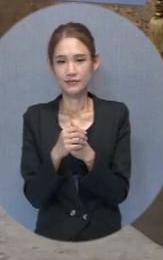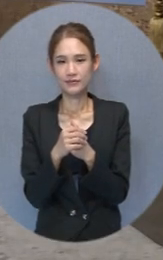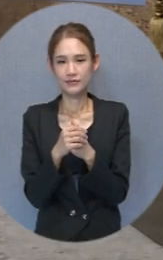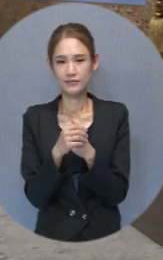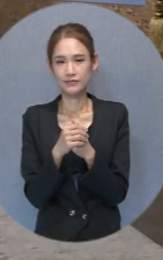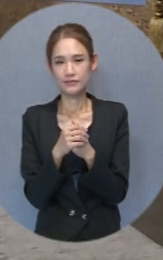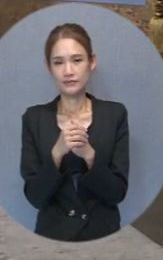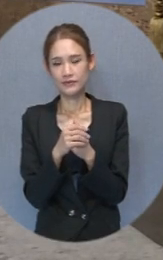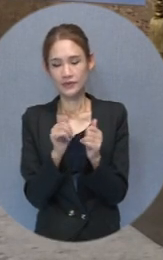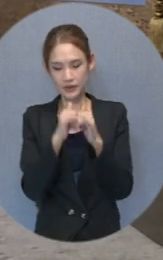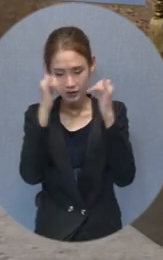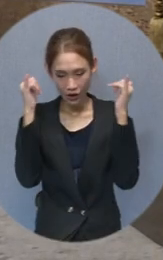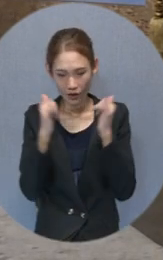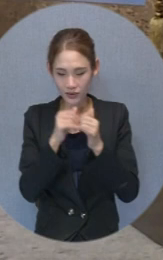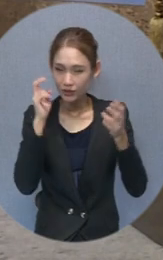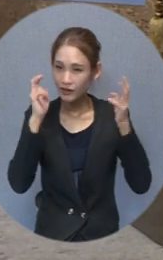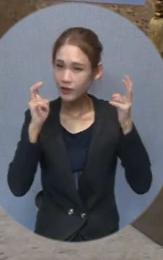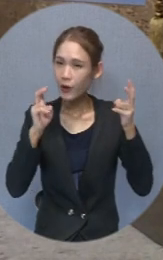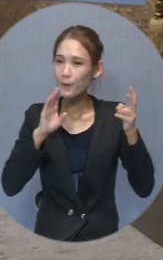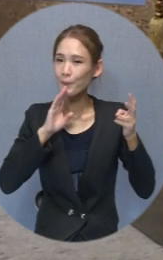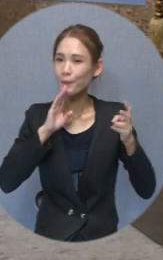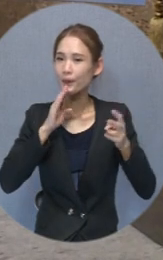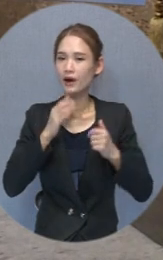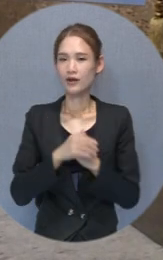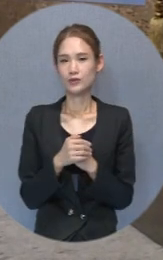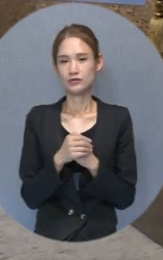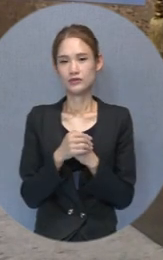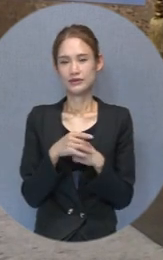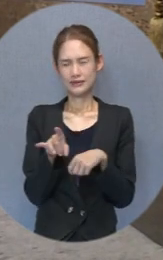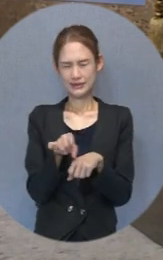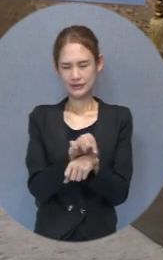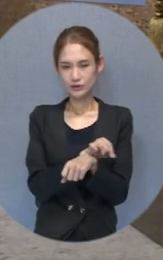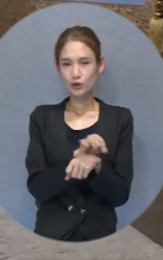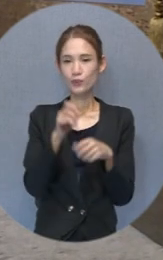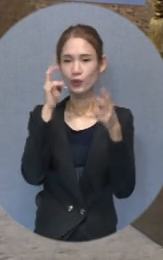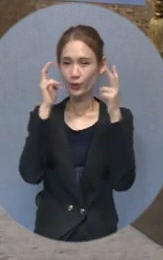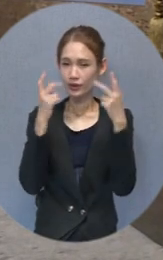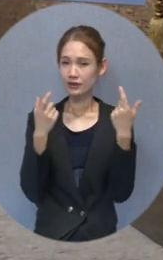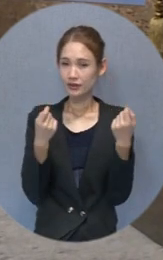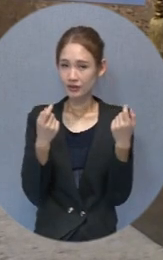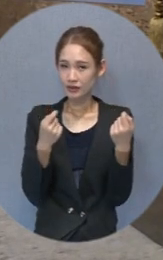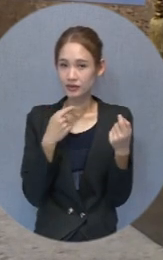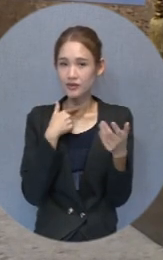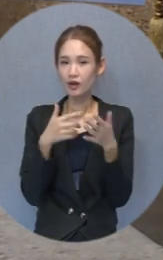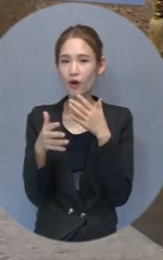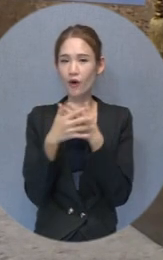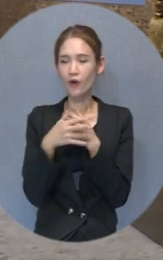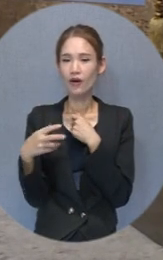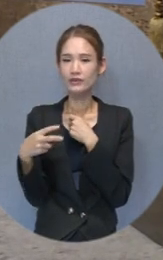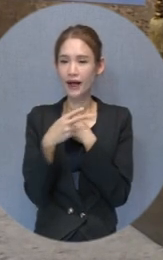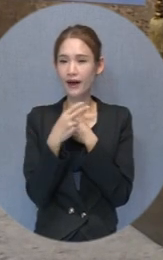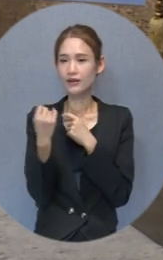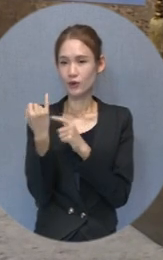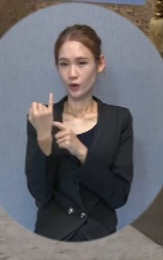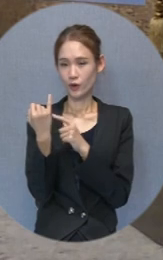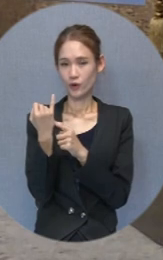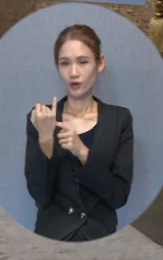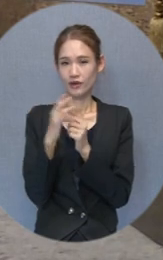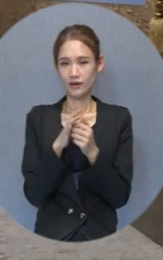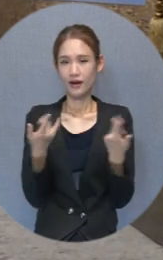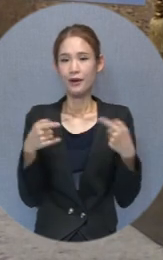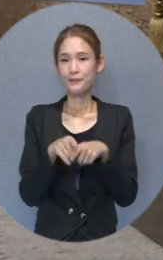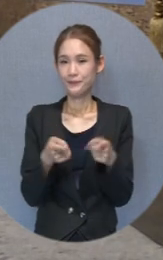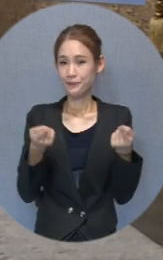그러니까 이게 사회적 기업인데 또 굉장히 좀 특별한 기업 같거든요. 네. 경력단절 여성들이